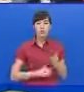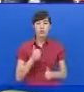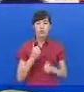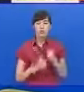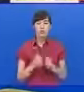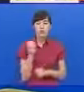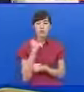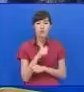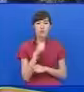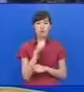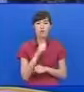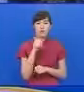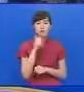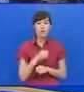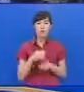жеңімпаздары ертең анықталады.